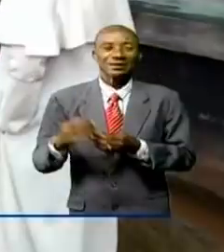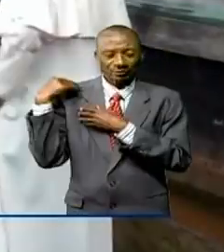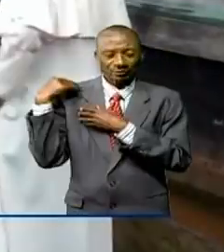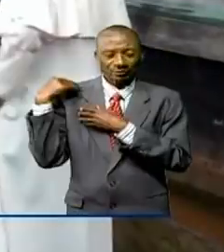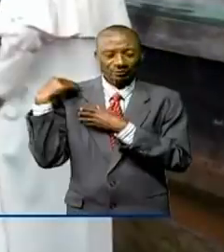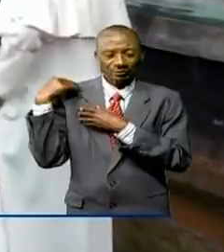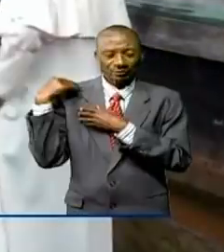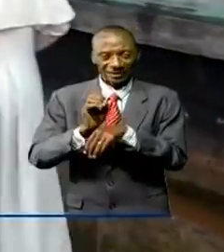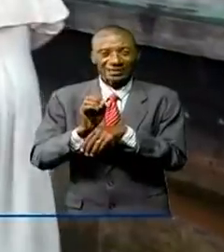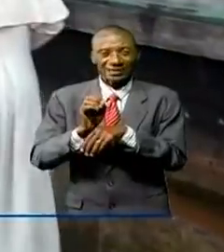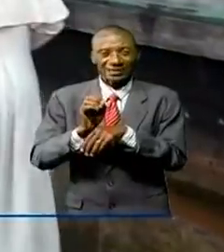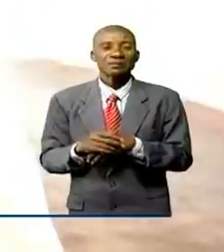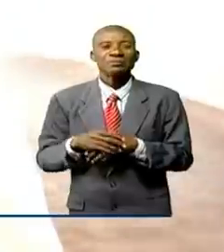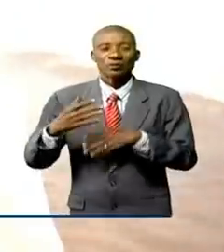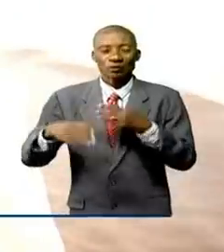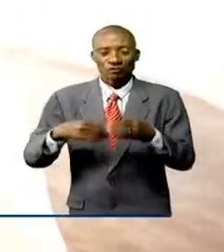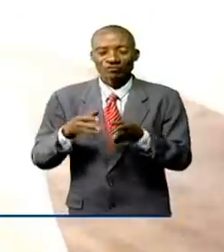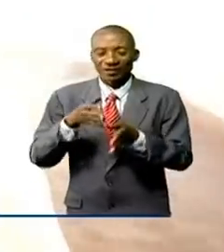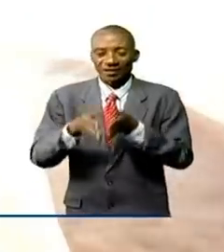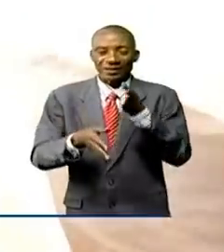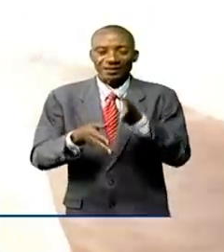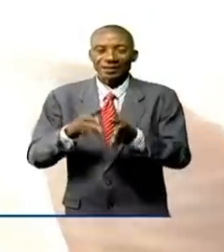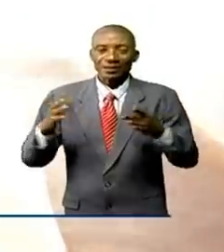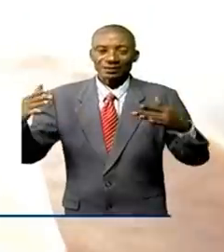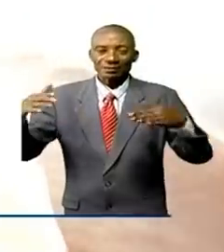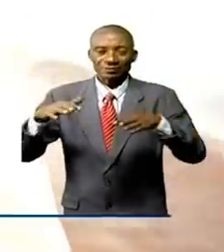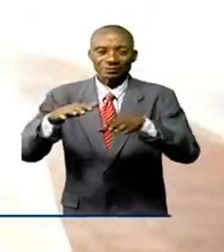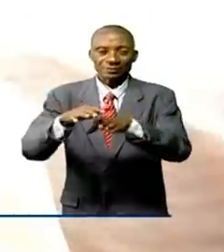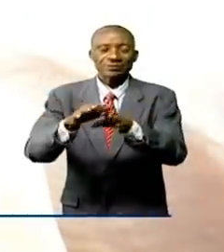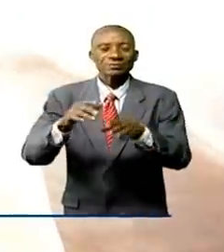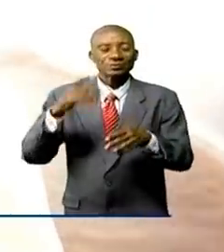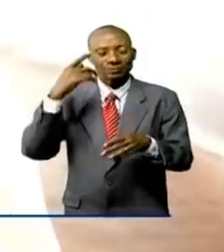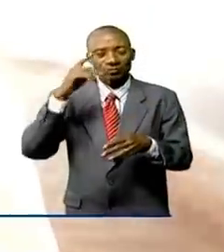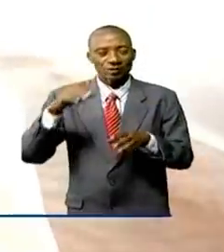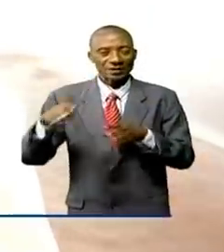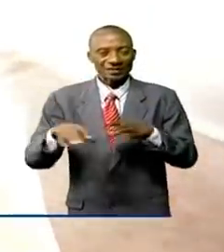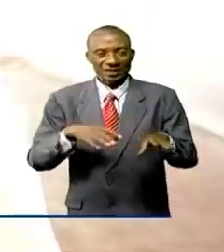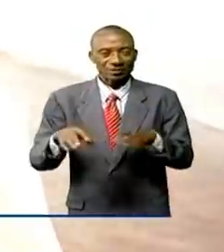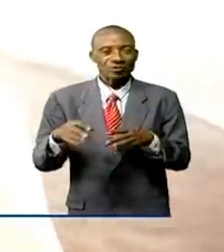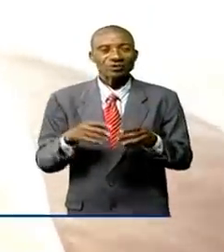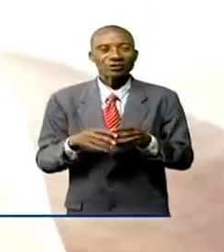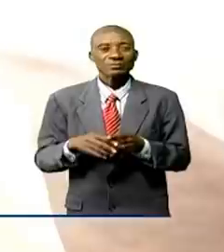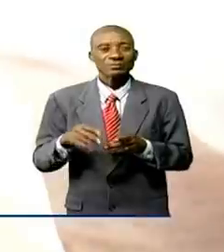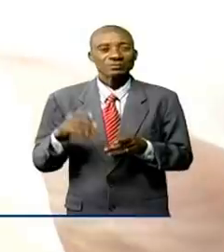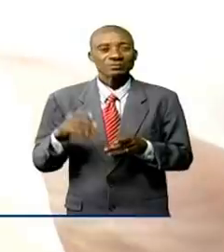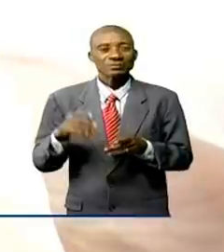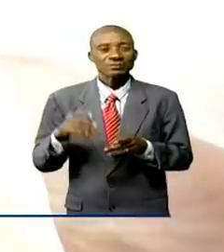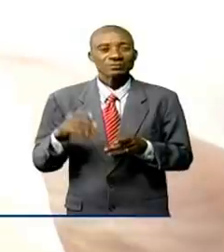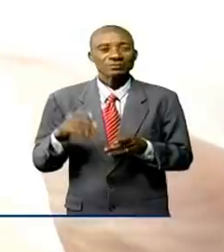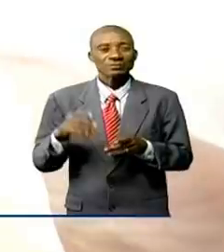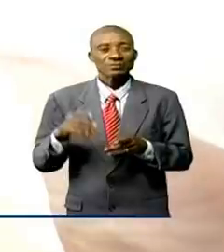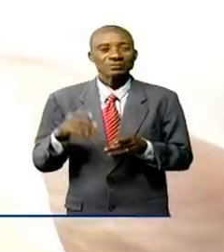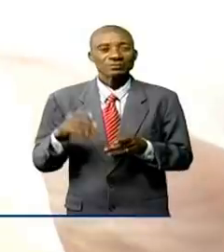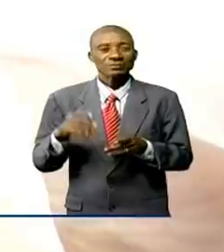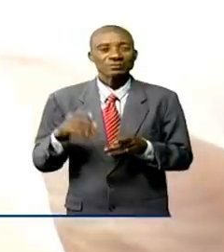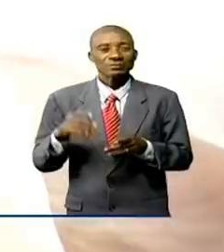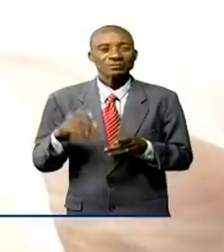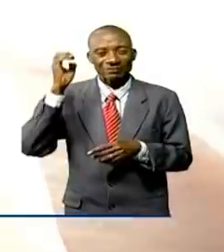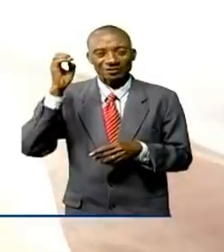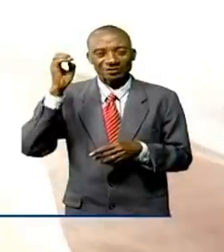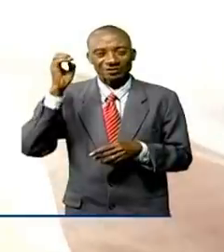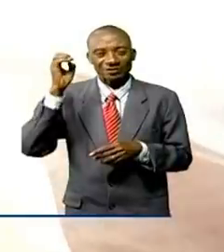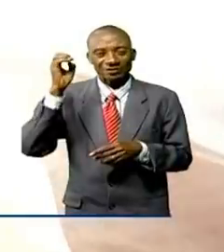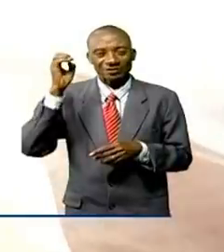effectué un pèlerinage en Pangu dans le cadre des activités prévues pour la clôture du centenaire de l'évangélisation du diocèse